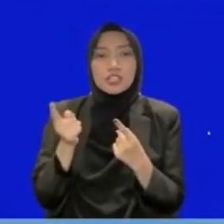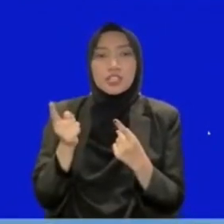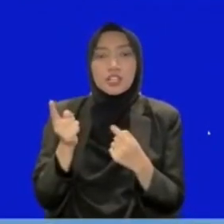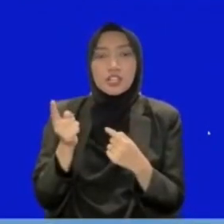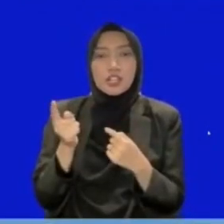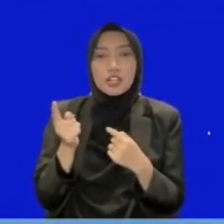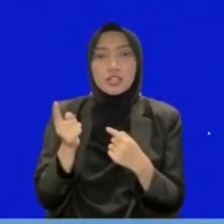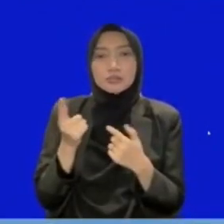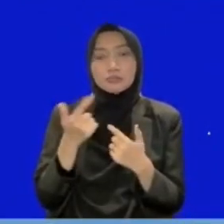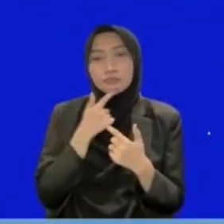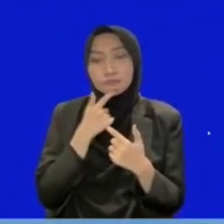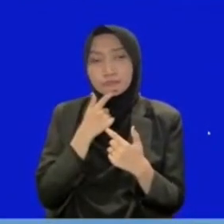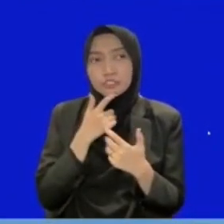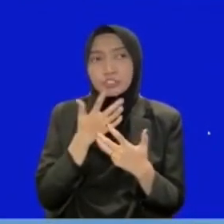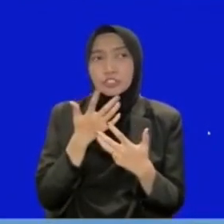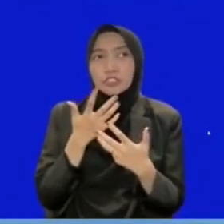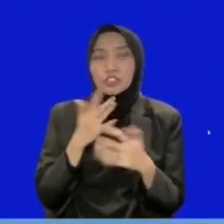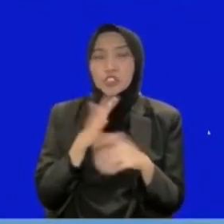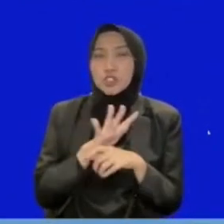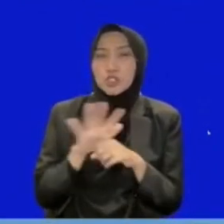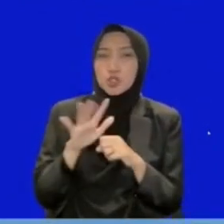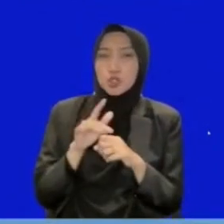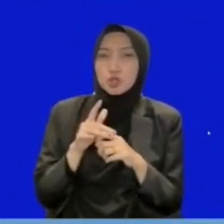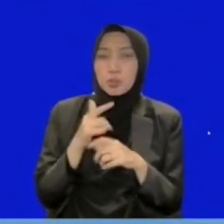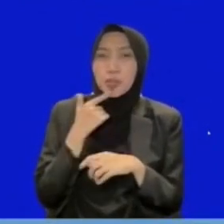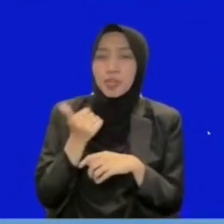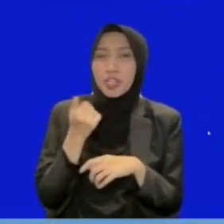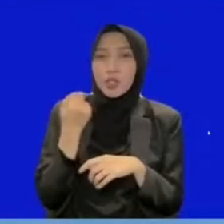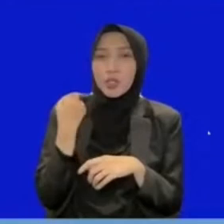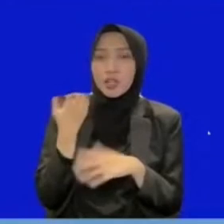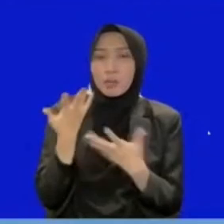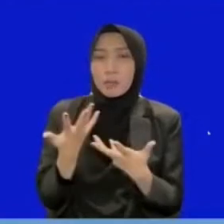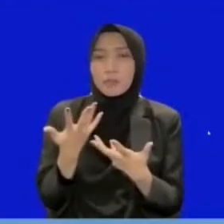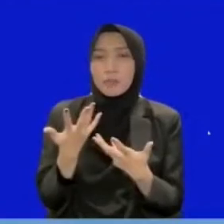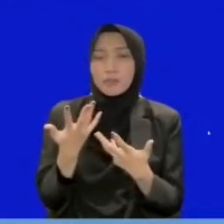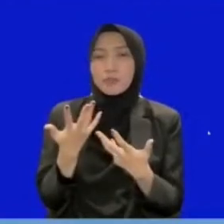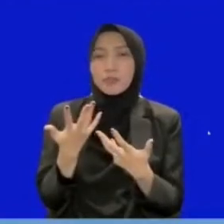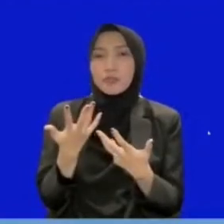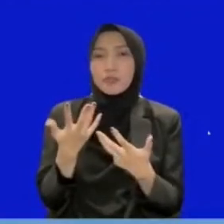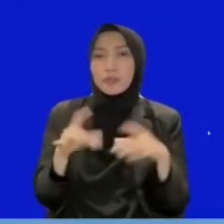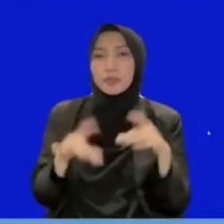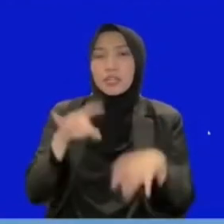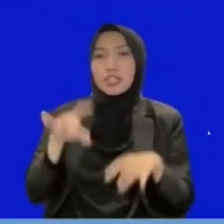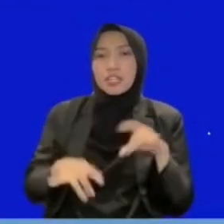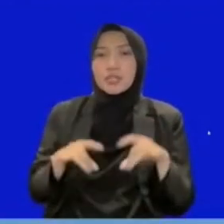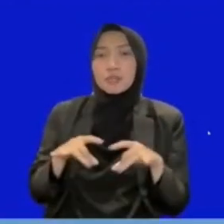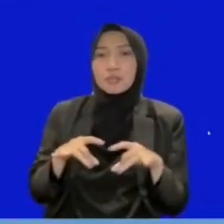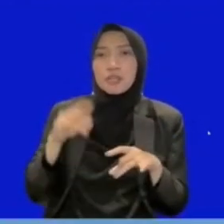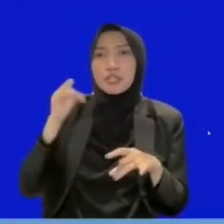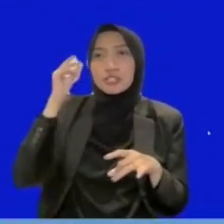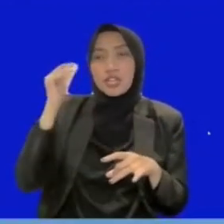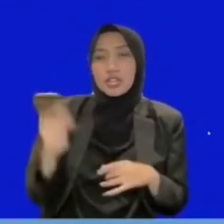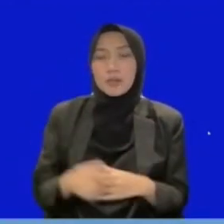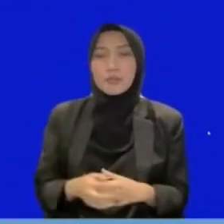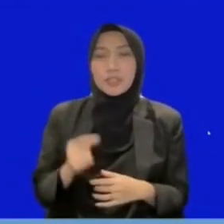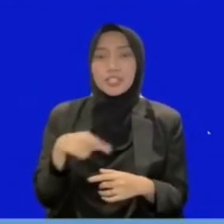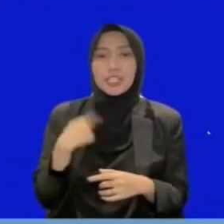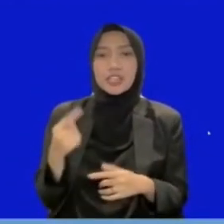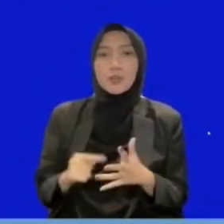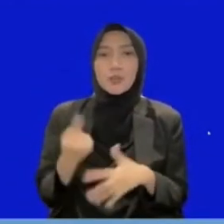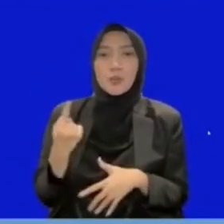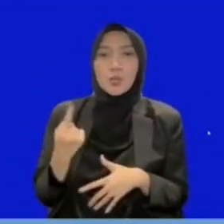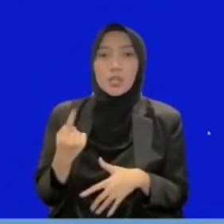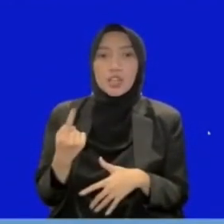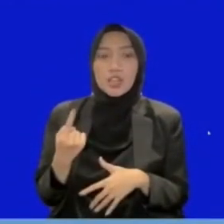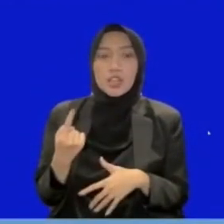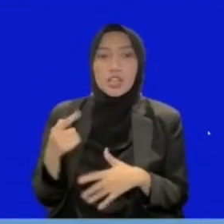sebuah hal yang cukup penting gitu untuk Sangiran, yaitu manajemen plan. Jadi kita mulai di waktu